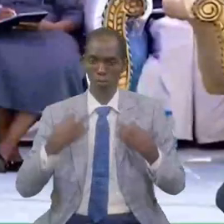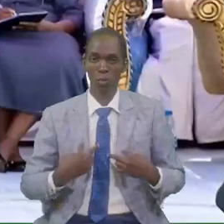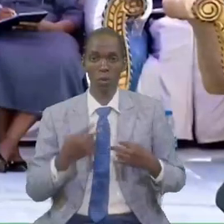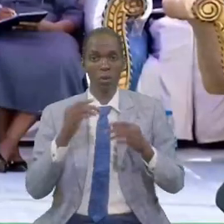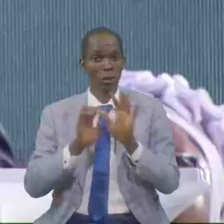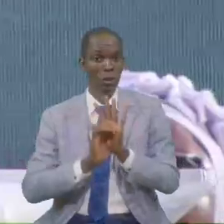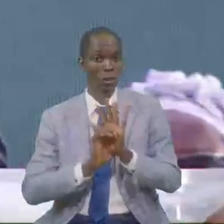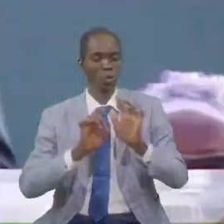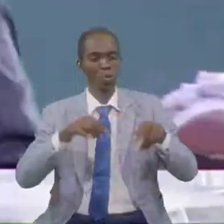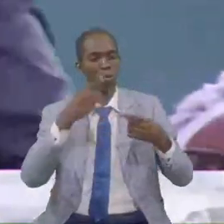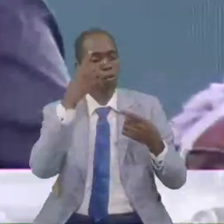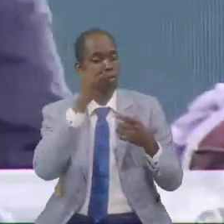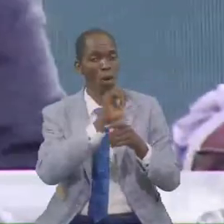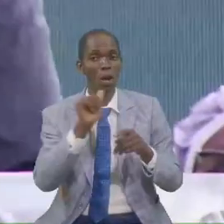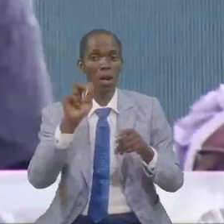allez à un examen.